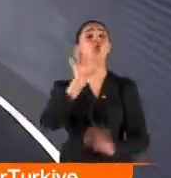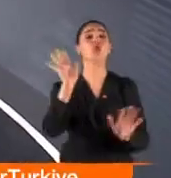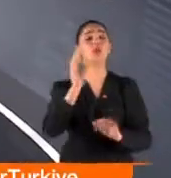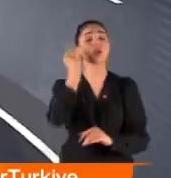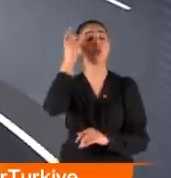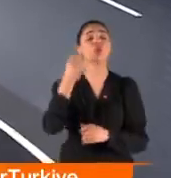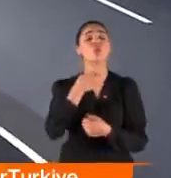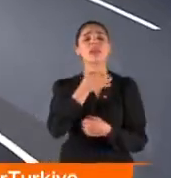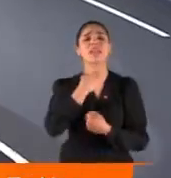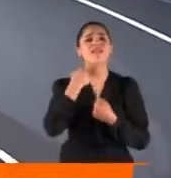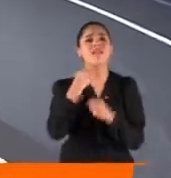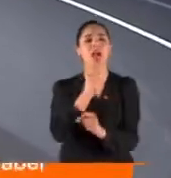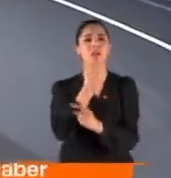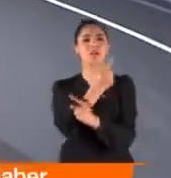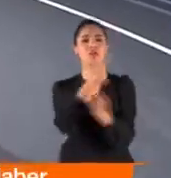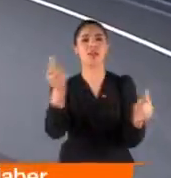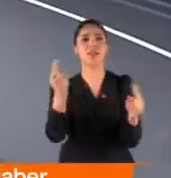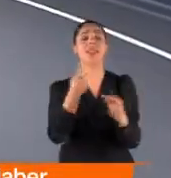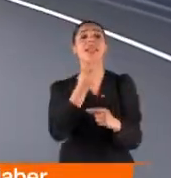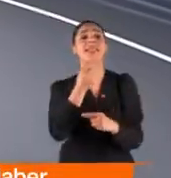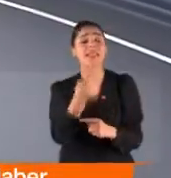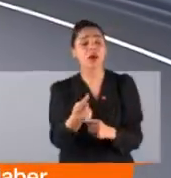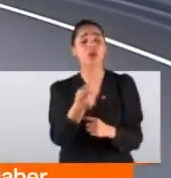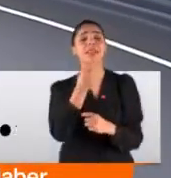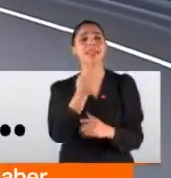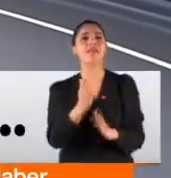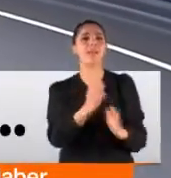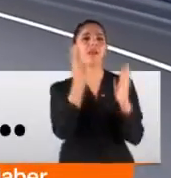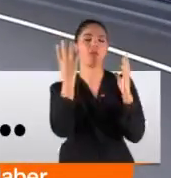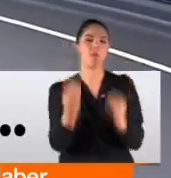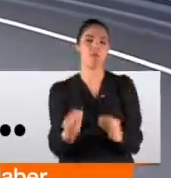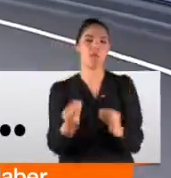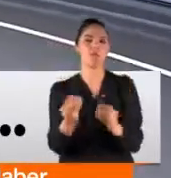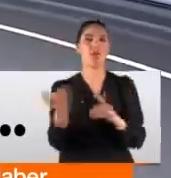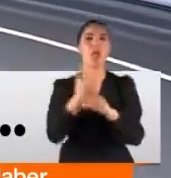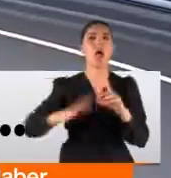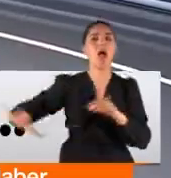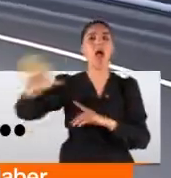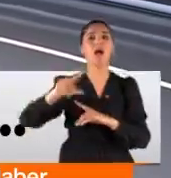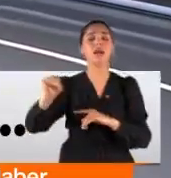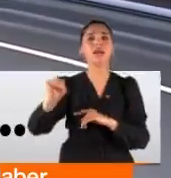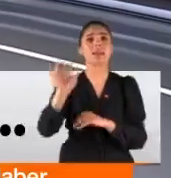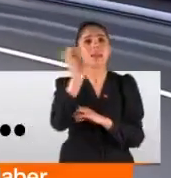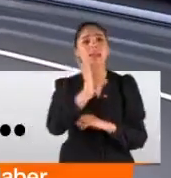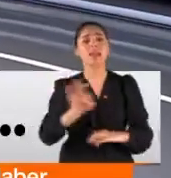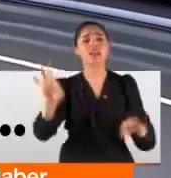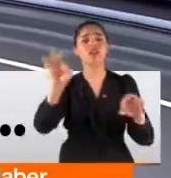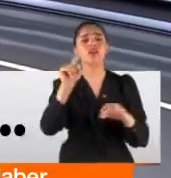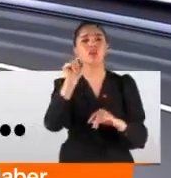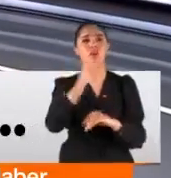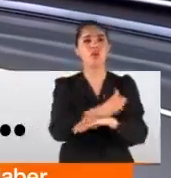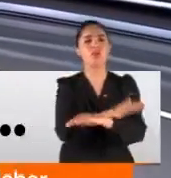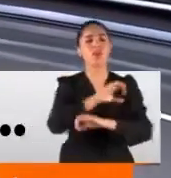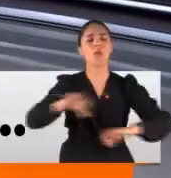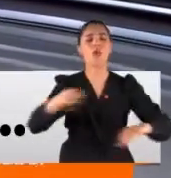Unutmadık, unutturmayacağız demiştik, diyoruz demeye de devam edeceğiz. Hainler hiçbir şekilde bu